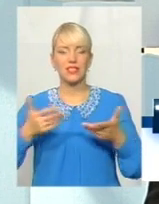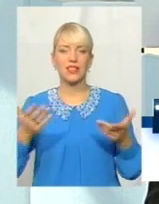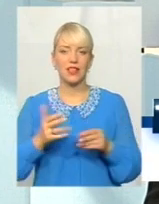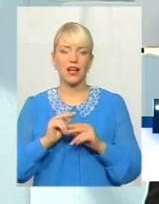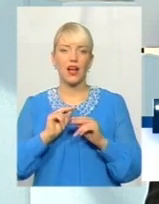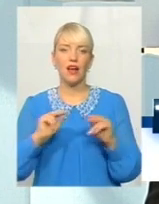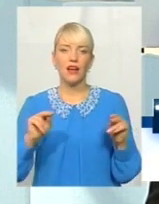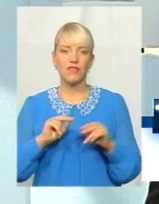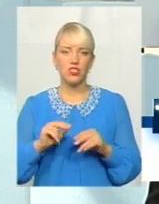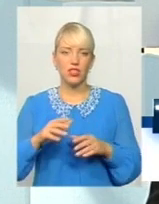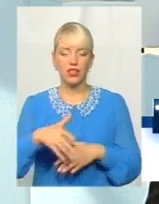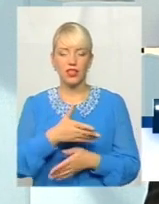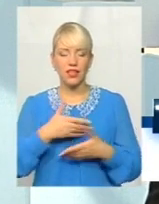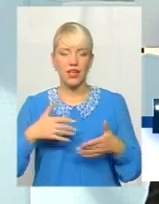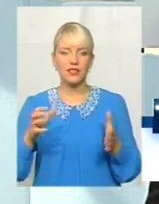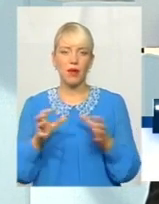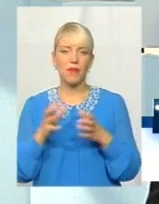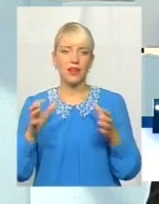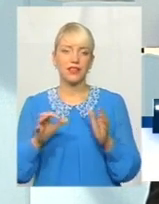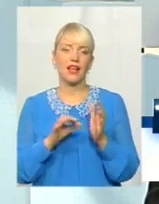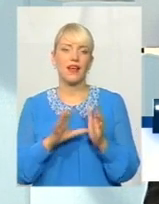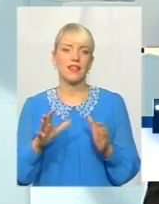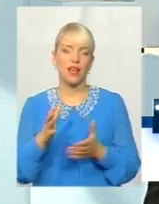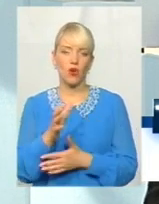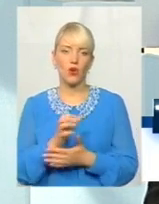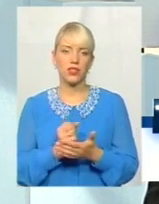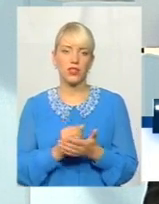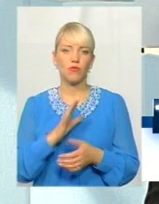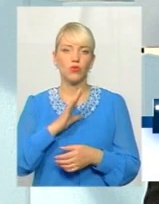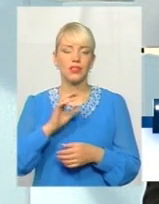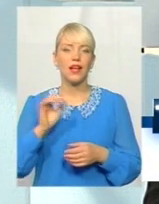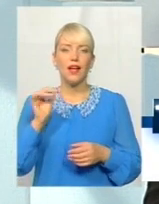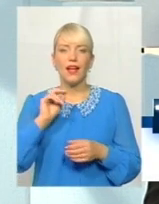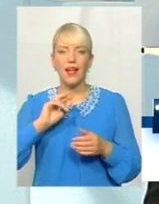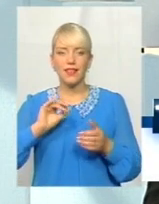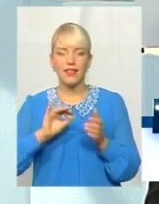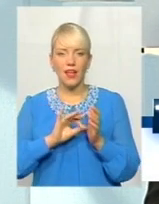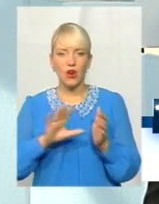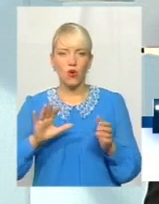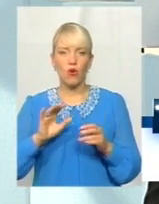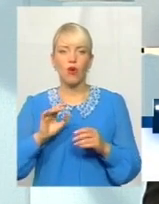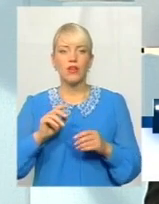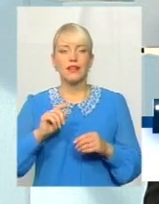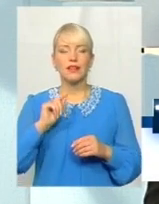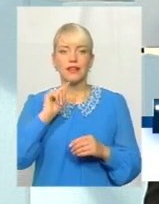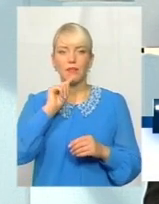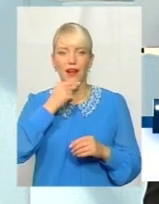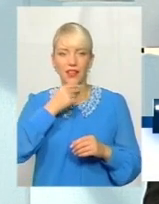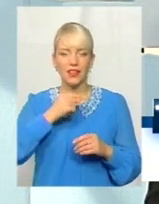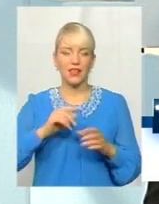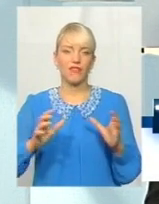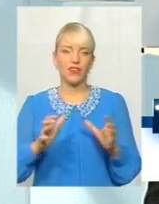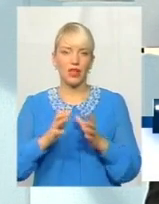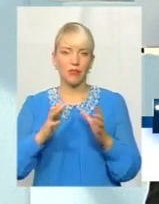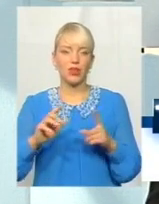берегти енергоресурси, бути енергодбайливими, при цьому, щоб залишити